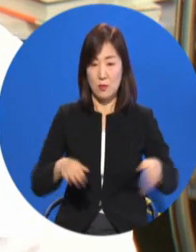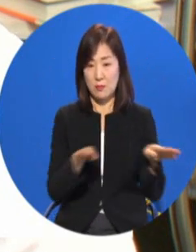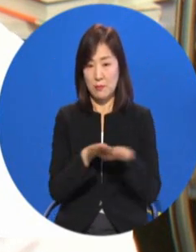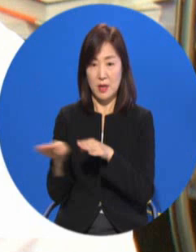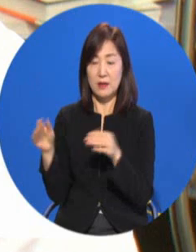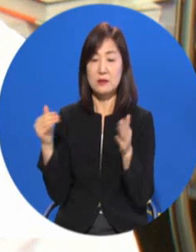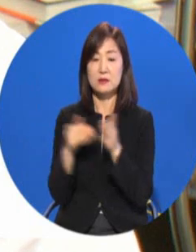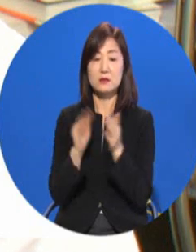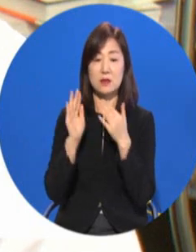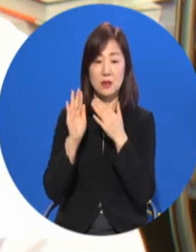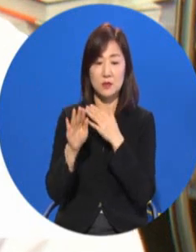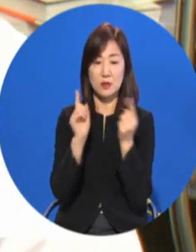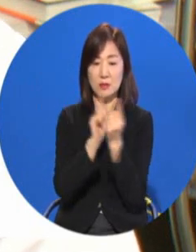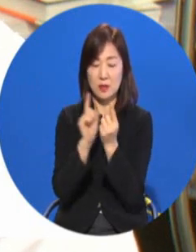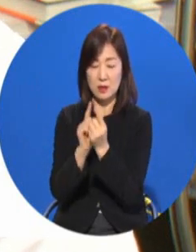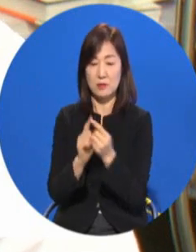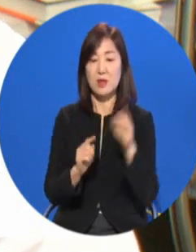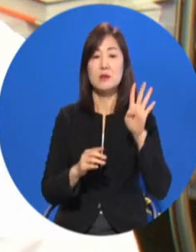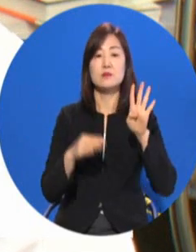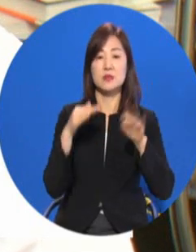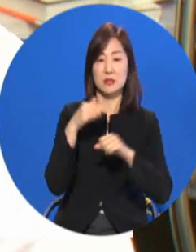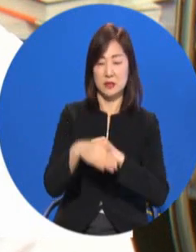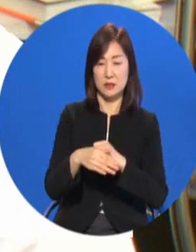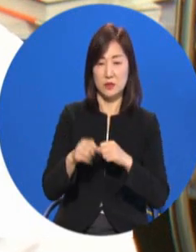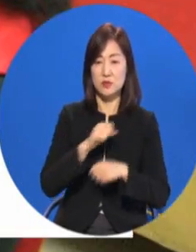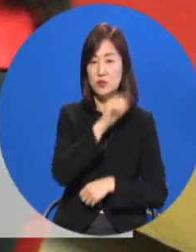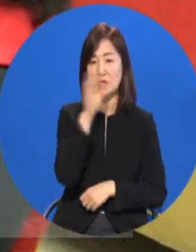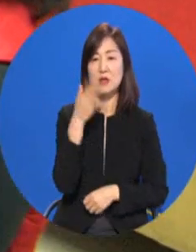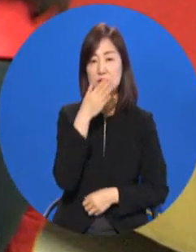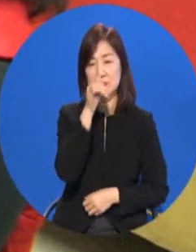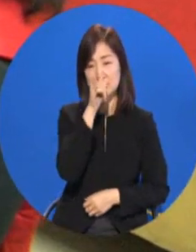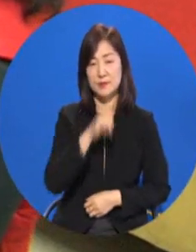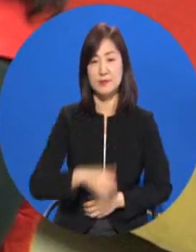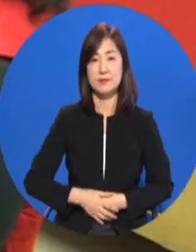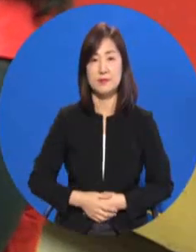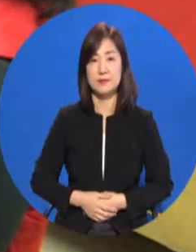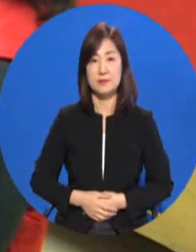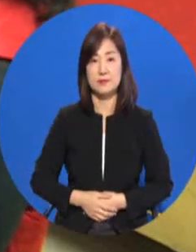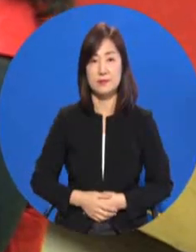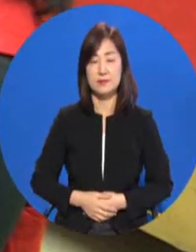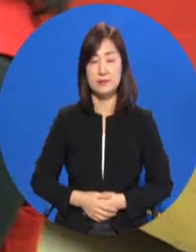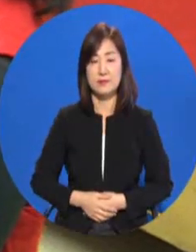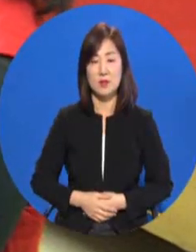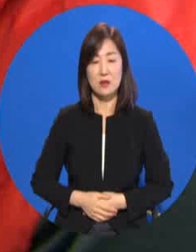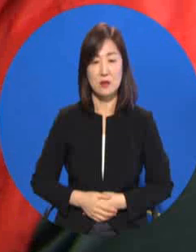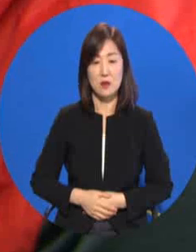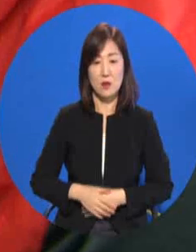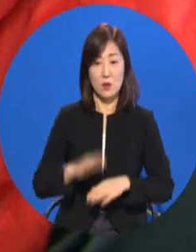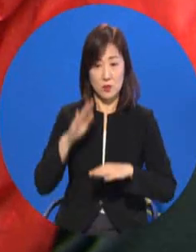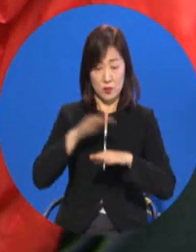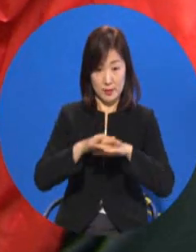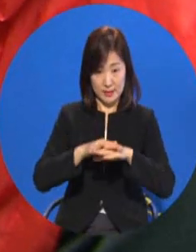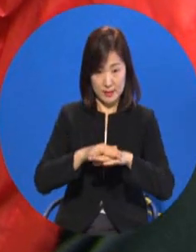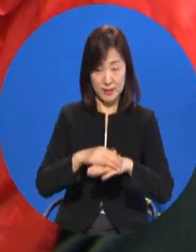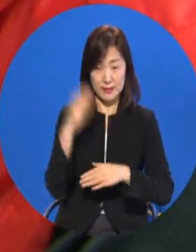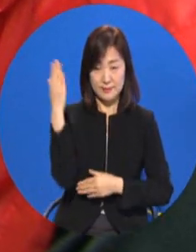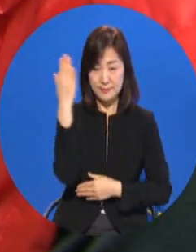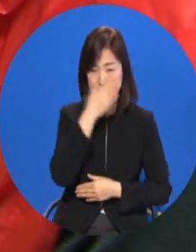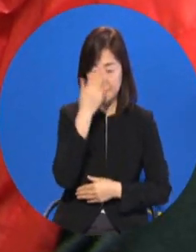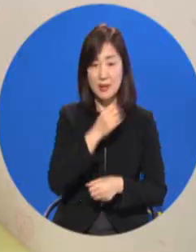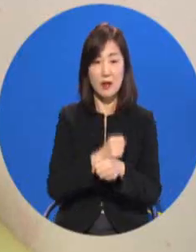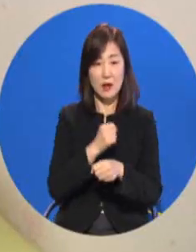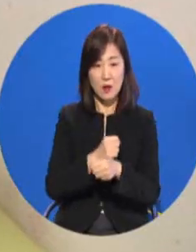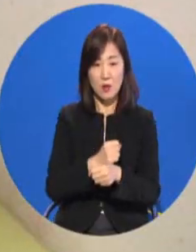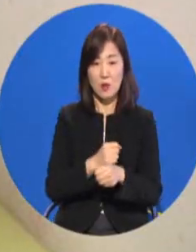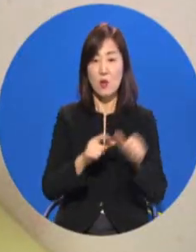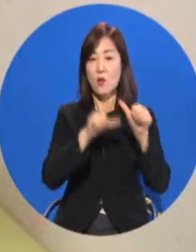만나게 되면 피타입 위해 늘 가능성이 굉장히 높습니다 혹은 당국은 손 시키든 개인위생을 철저히 하고 촉감이